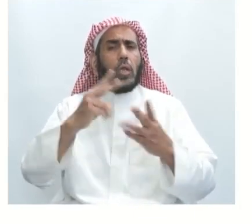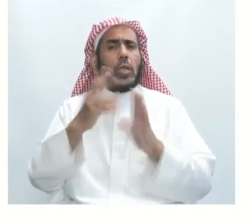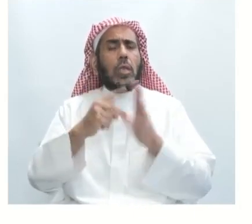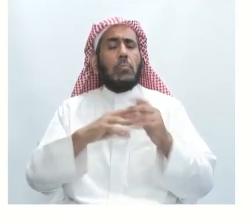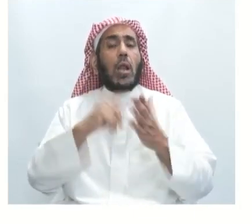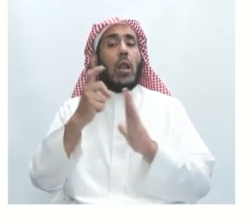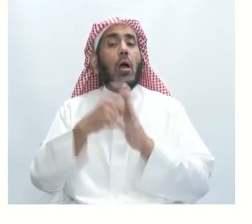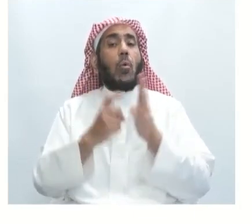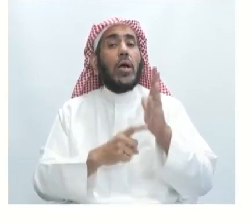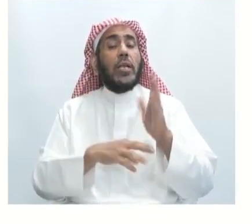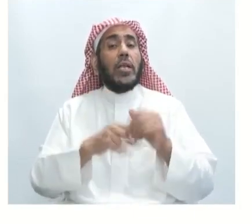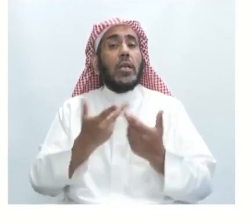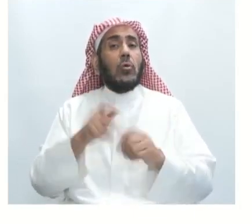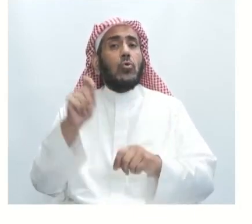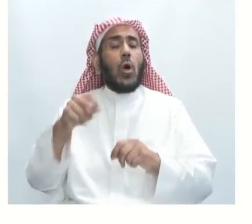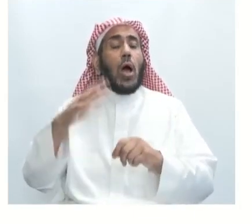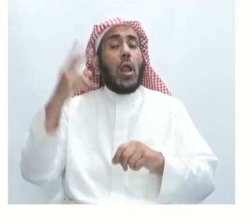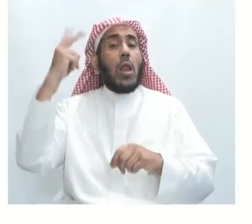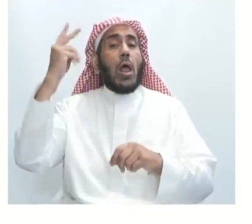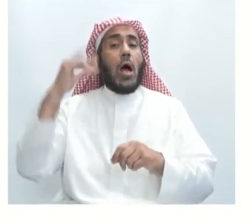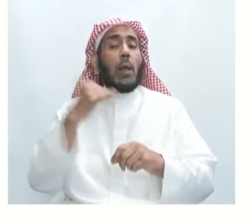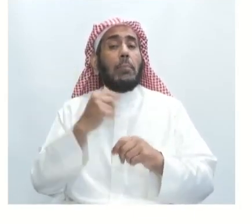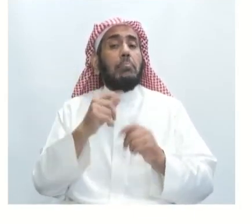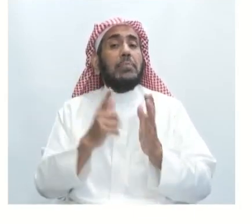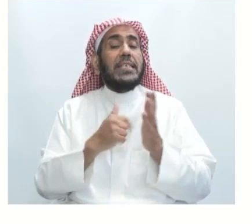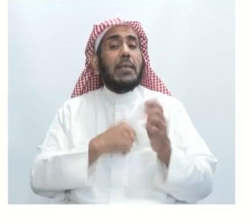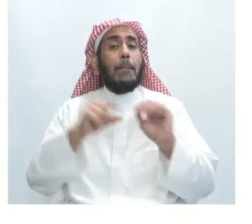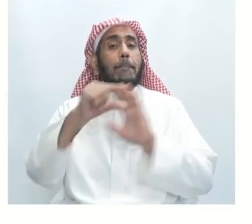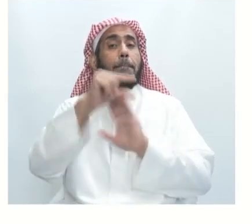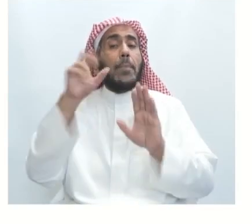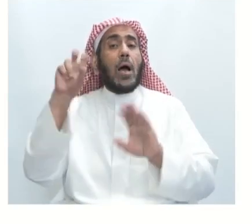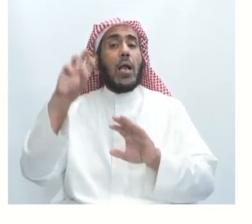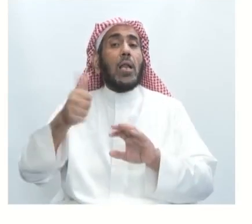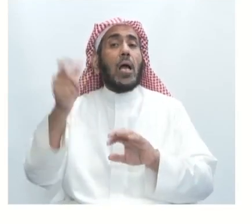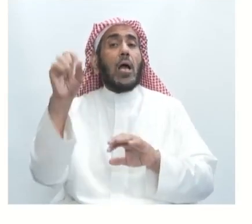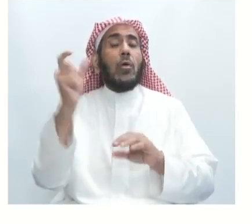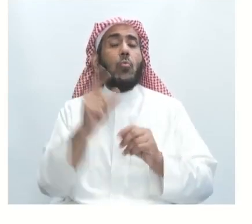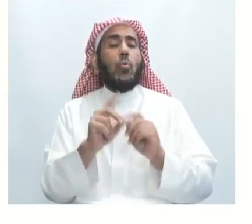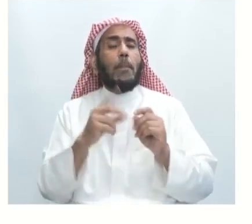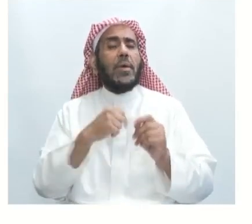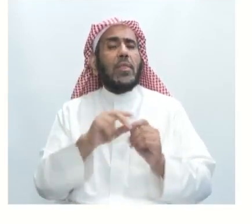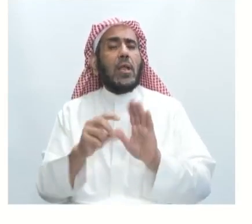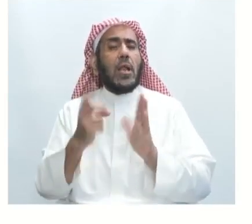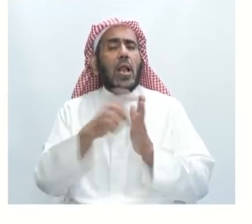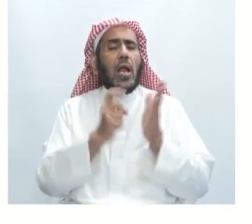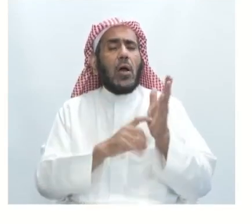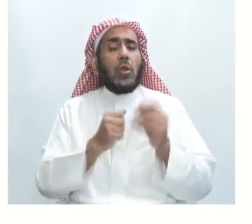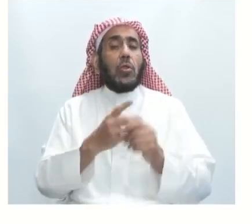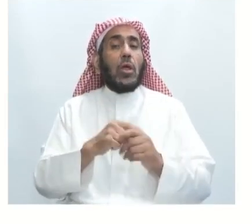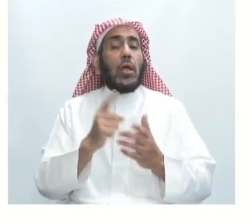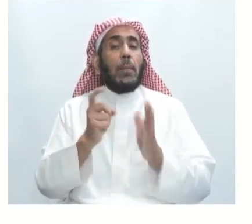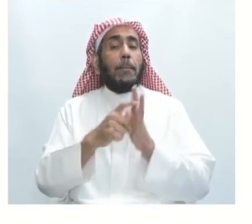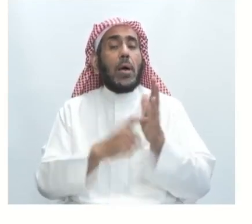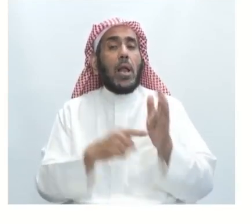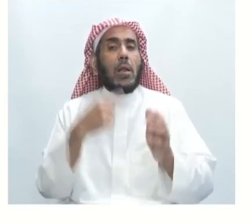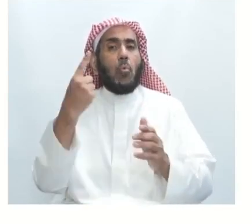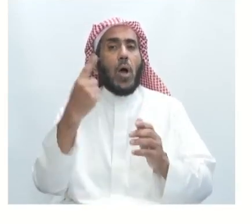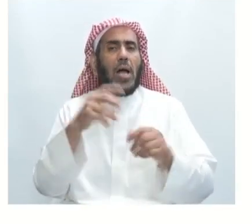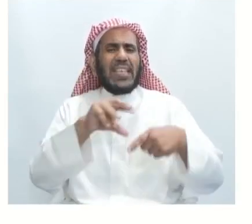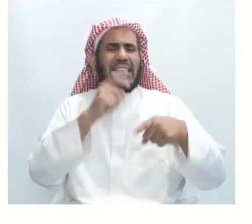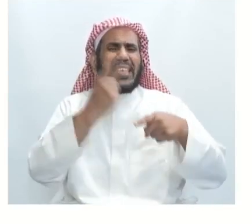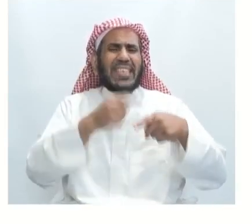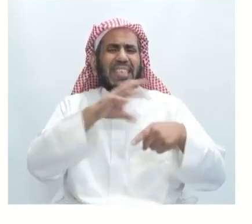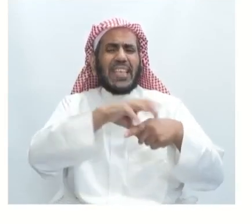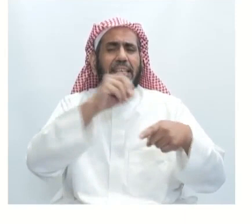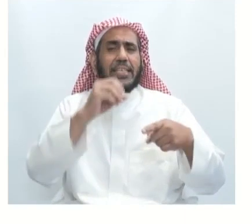القوانين العربيه باسم ماذا باسم القانون باسم القانون مثل القانون النظام الموحد للتعدين